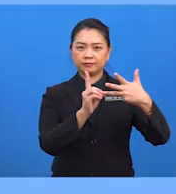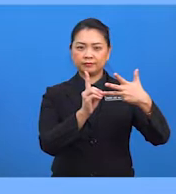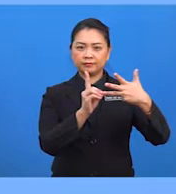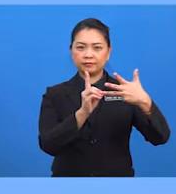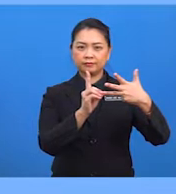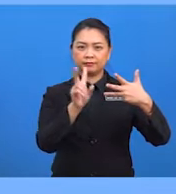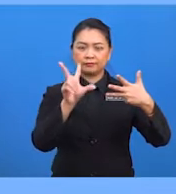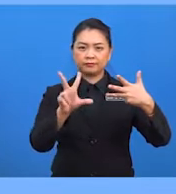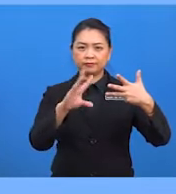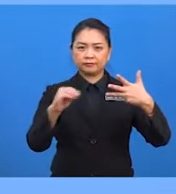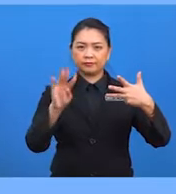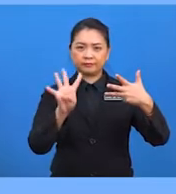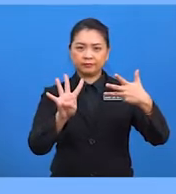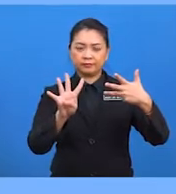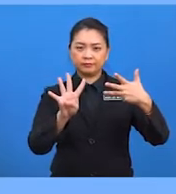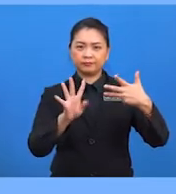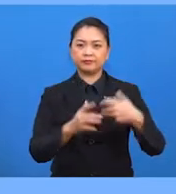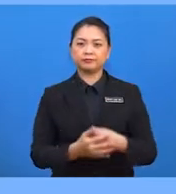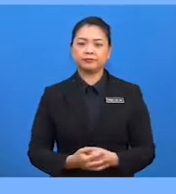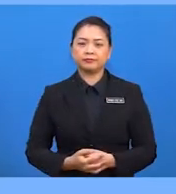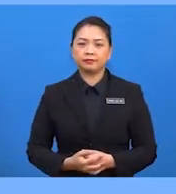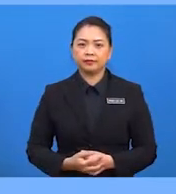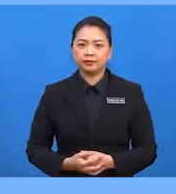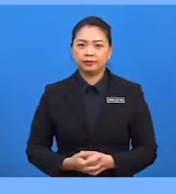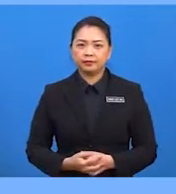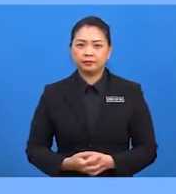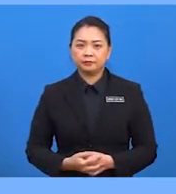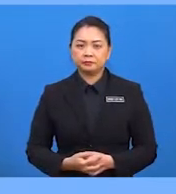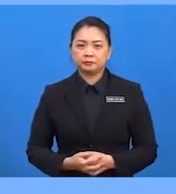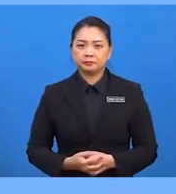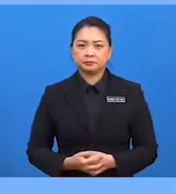D. 3 dan 4.